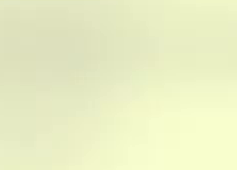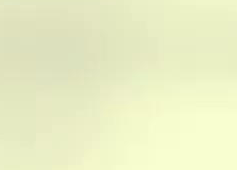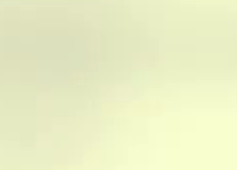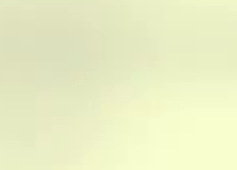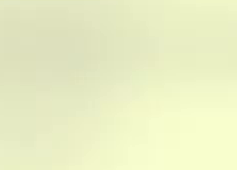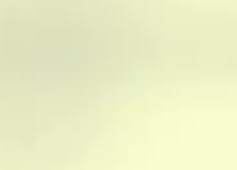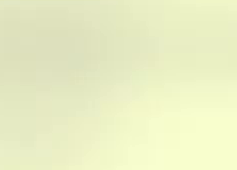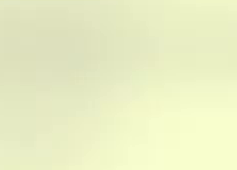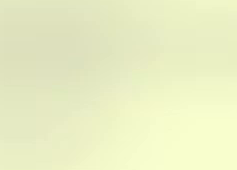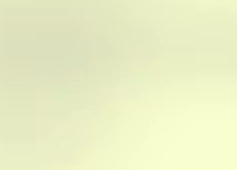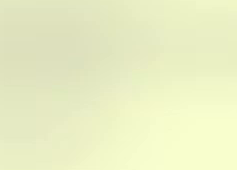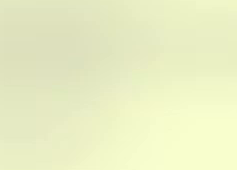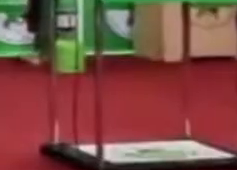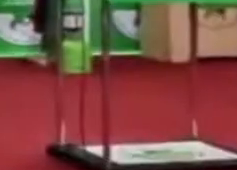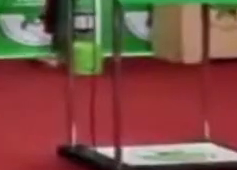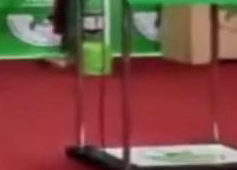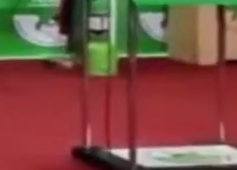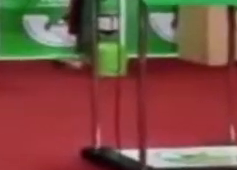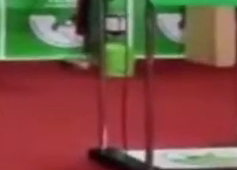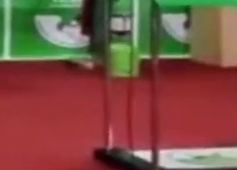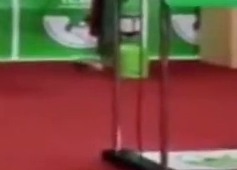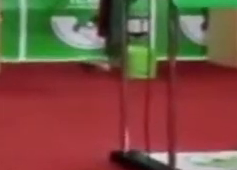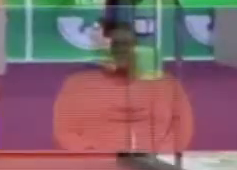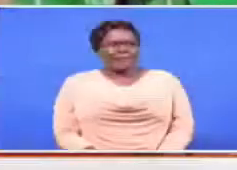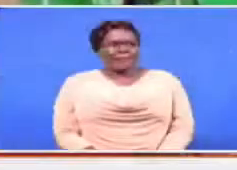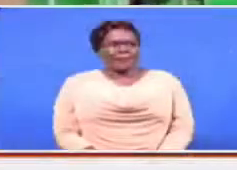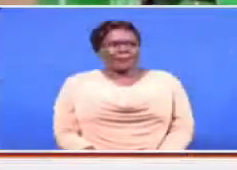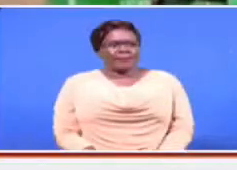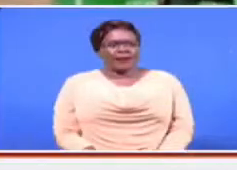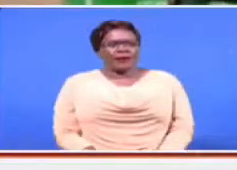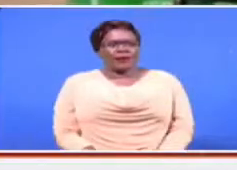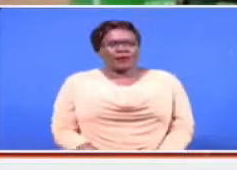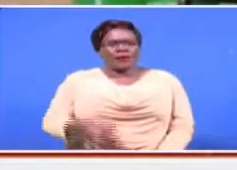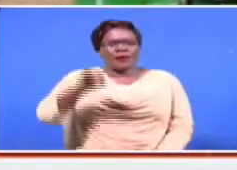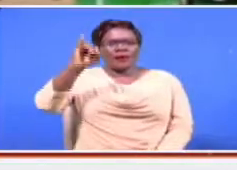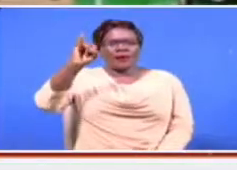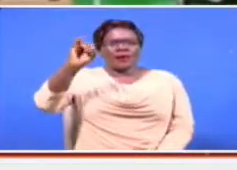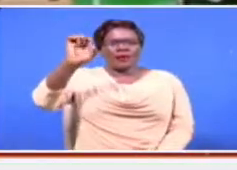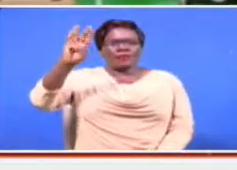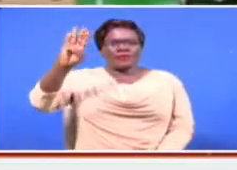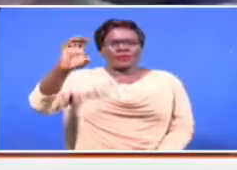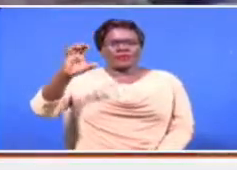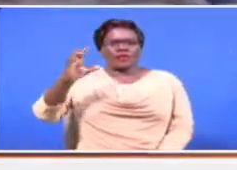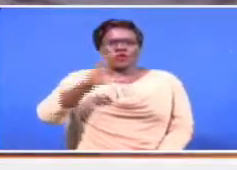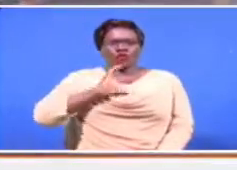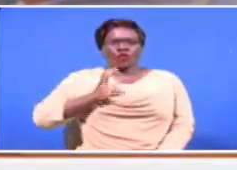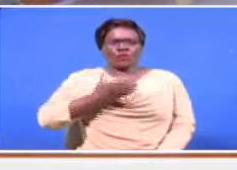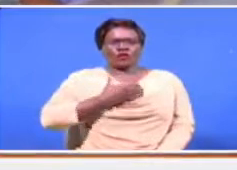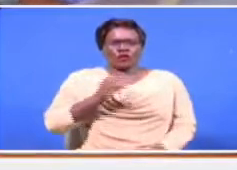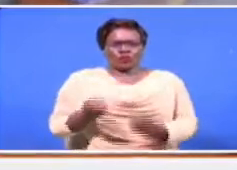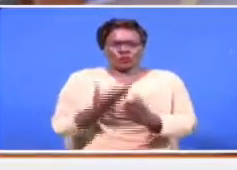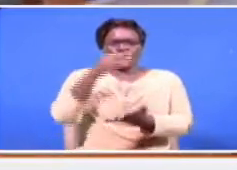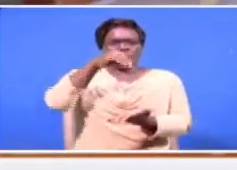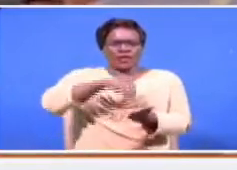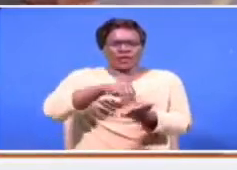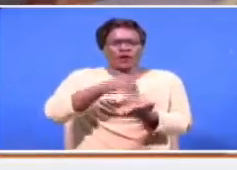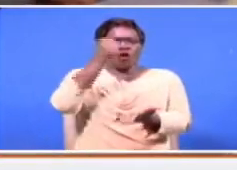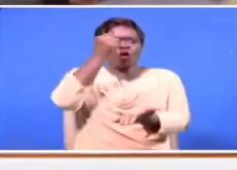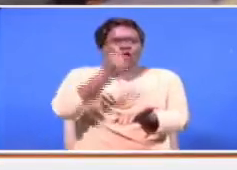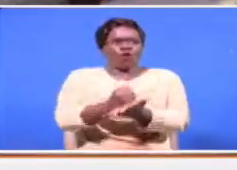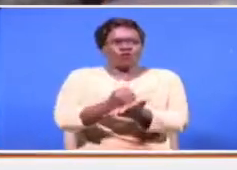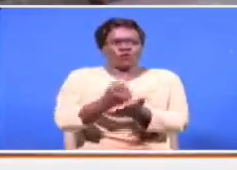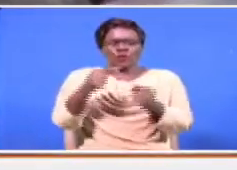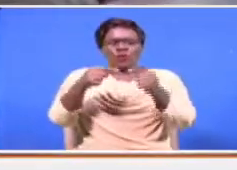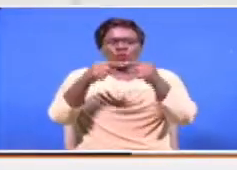Wandayi, masuala yatakayoangaziwa ni kuundwa upya kwa tume ya uchaguzi na mipaka IEBC, kuwepo kwa ofisi ya